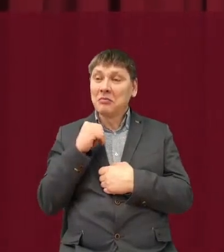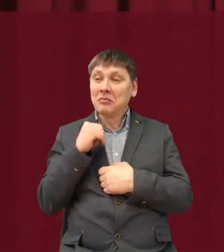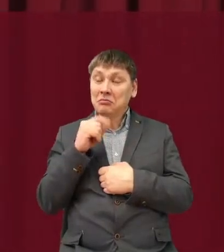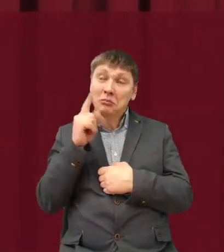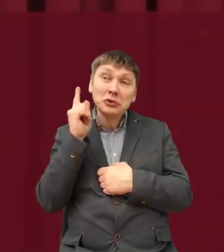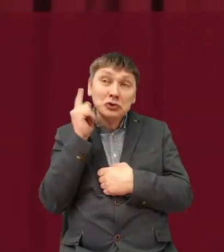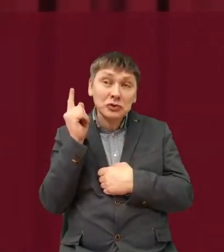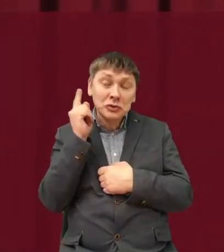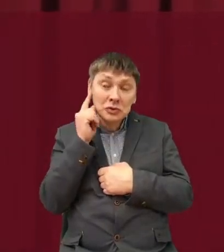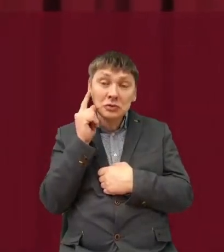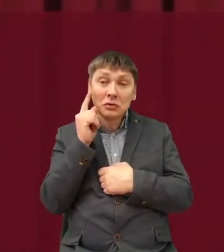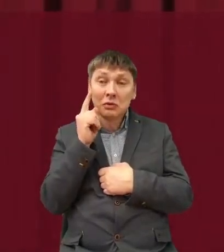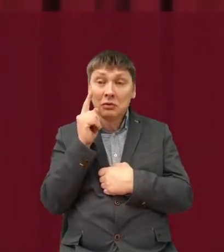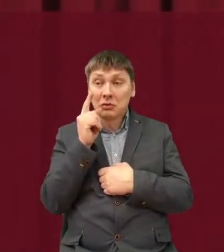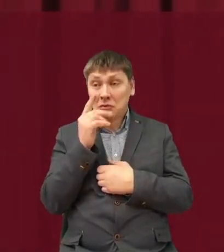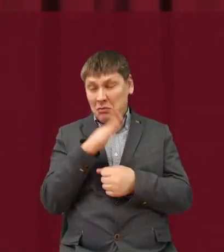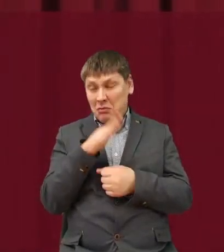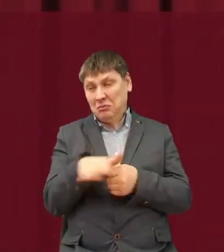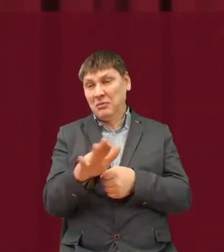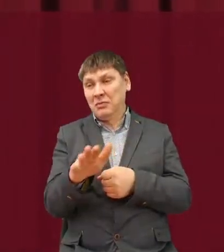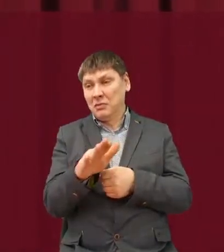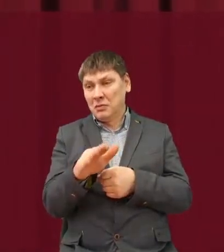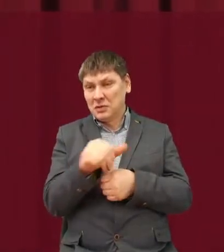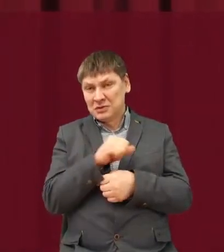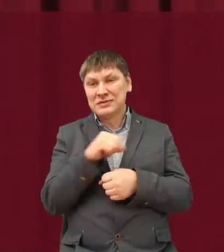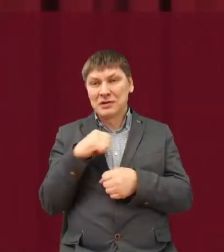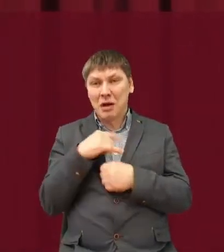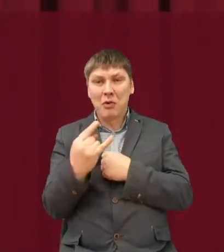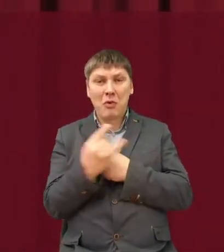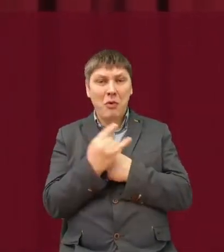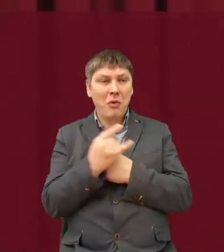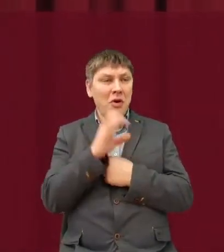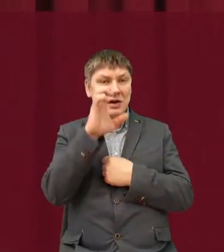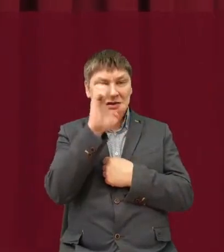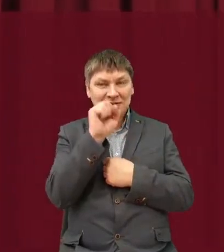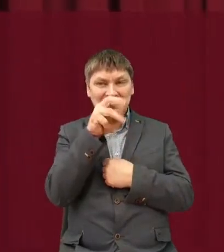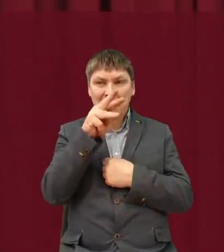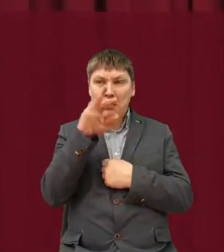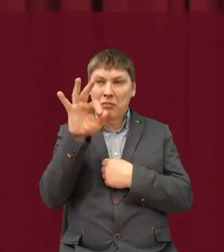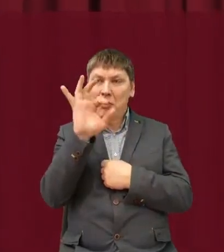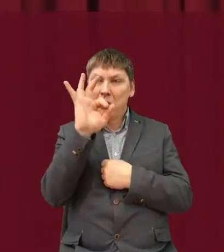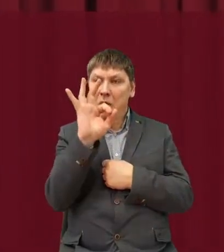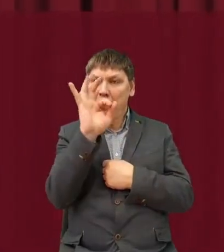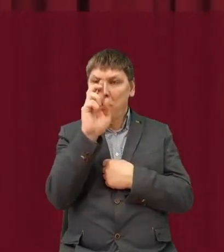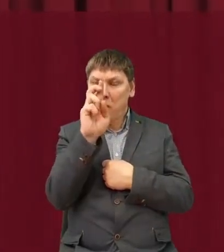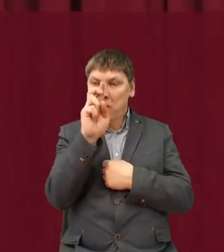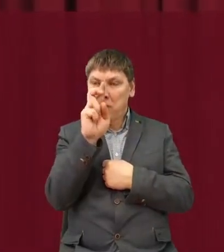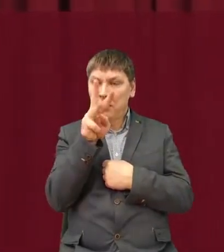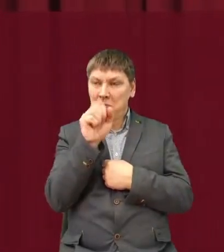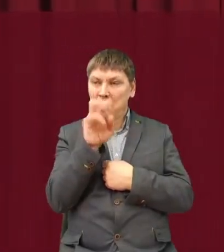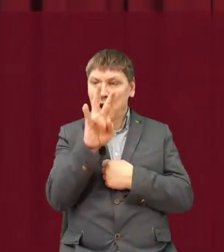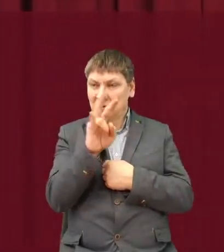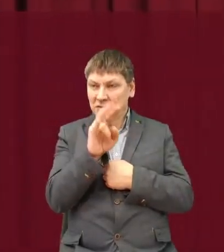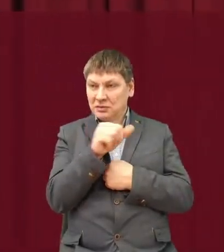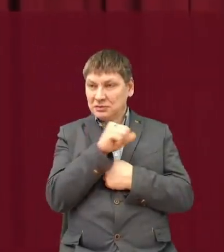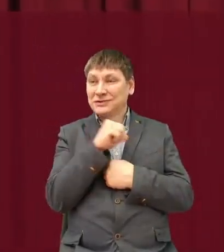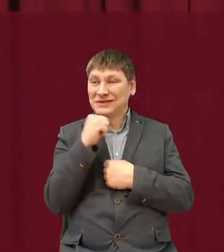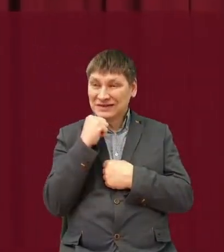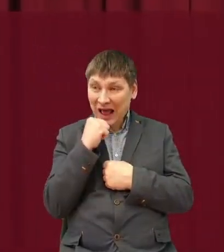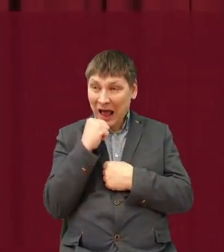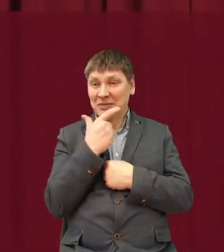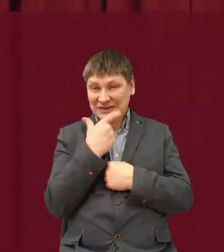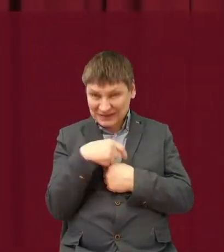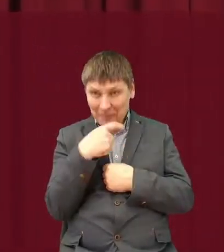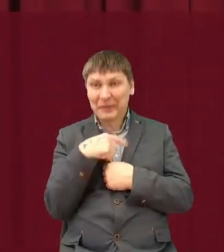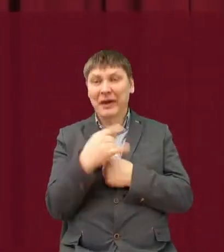сами себя самообман качество которое Ну на первый взгляд лежит